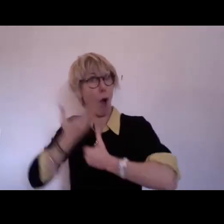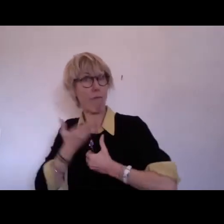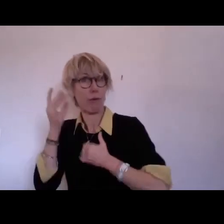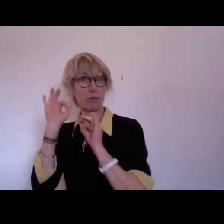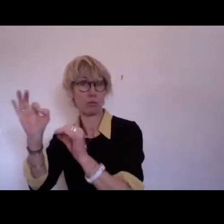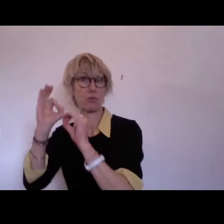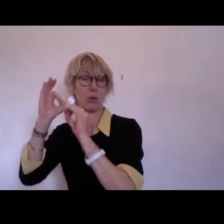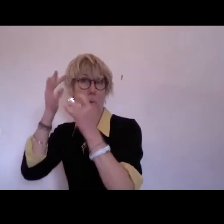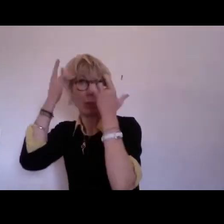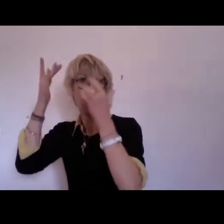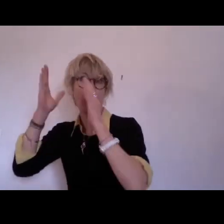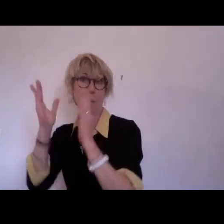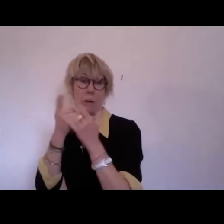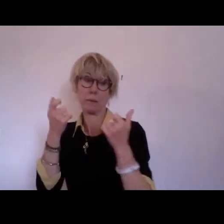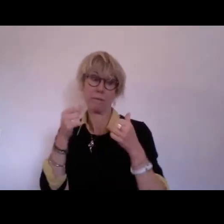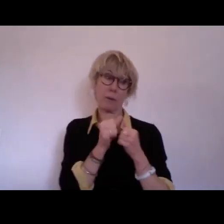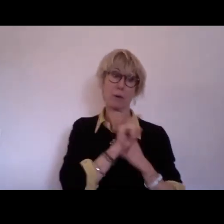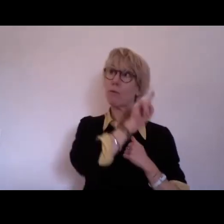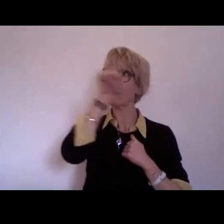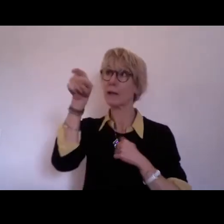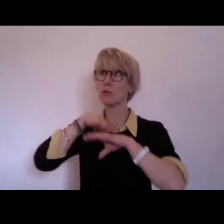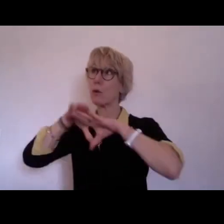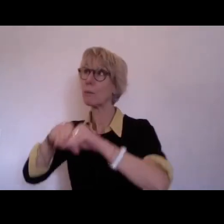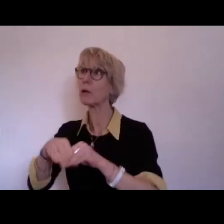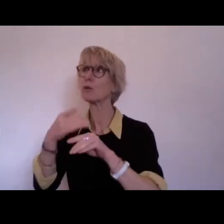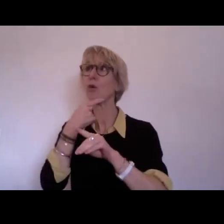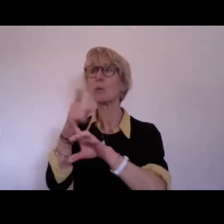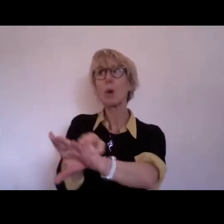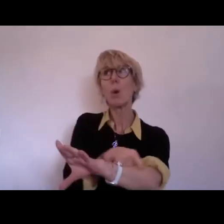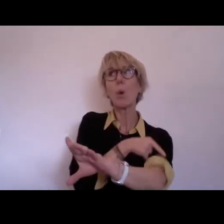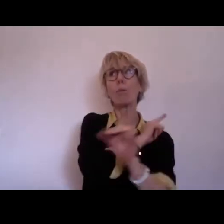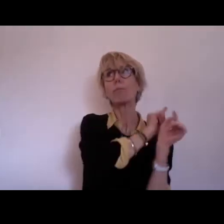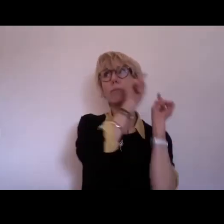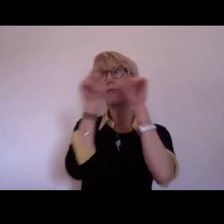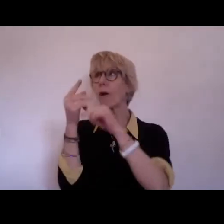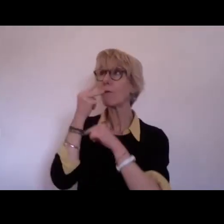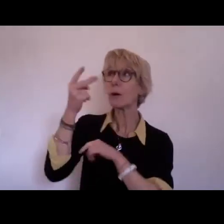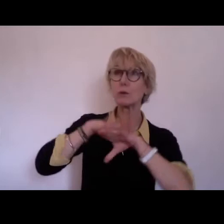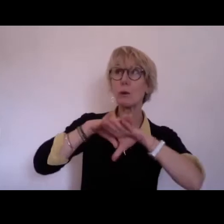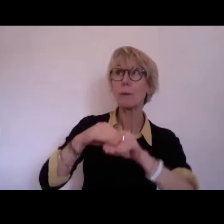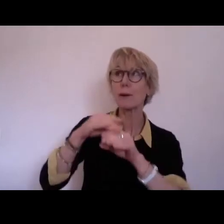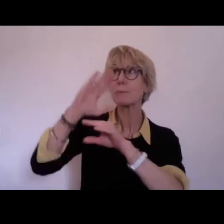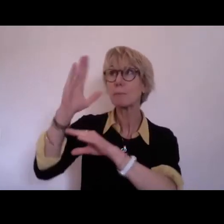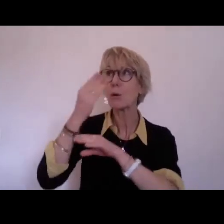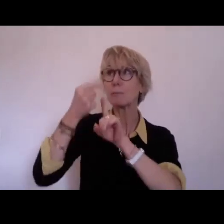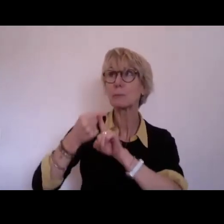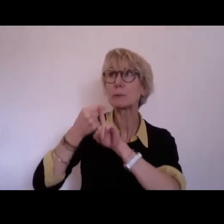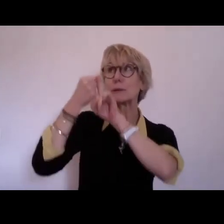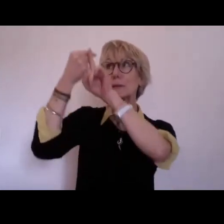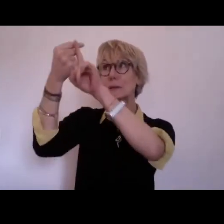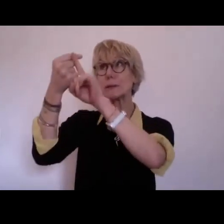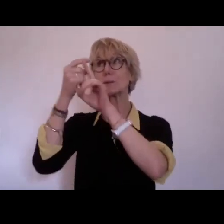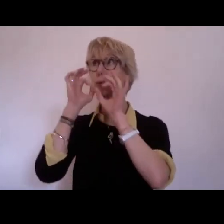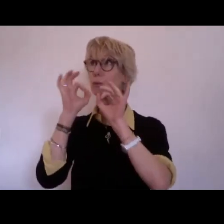avec nos usagers et nos résidents grâce à eux. Donc, on voit déjà tous les aspects positifs dont parlait l'autre personne juste